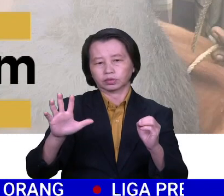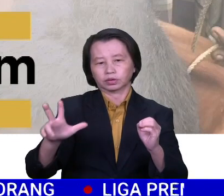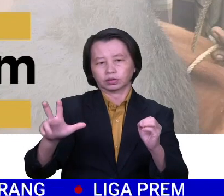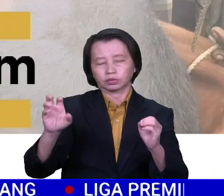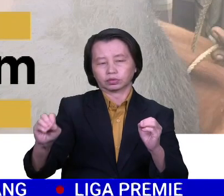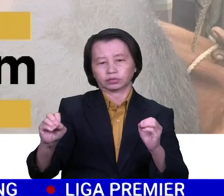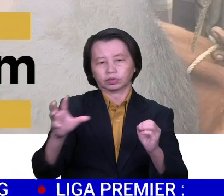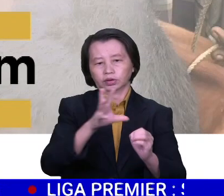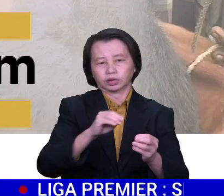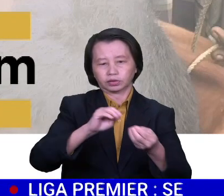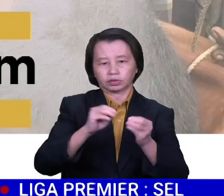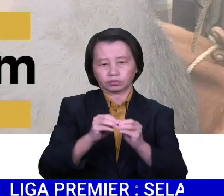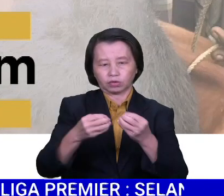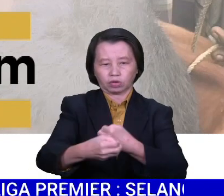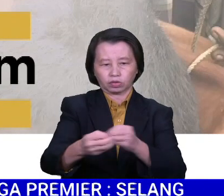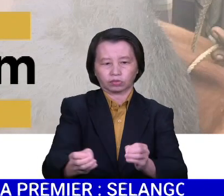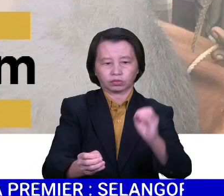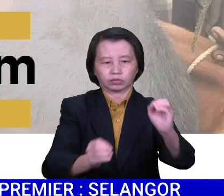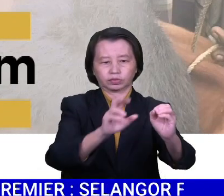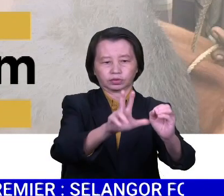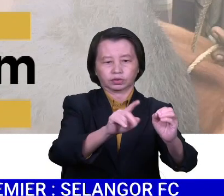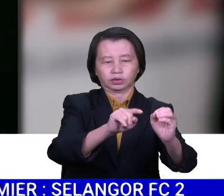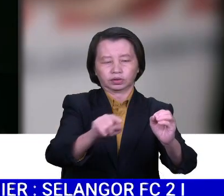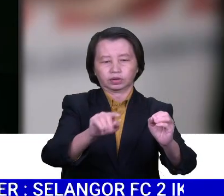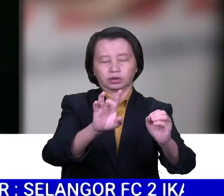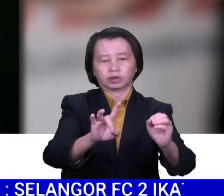01033053 dan nombor pejabat di